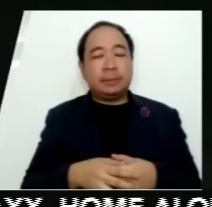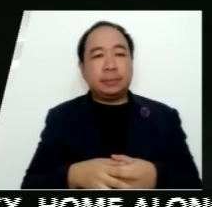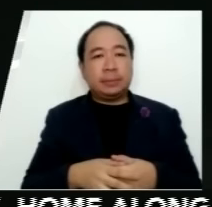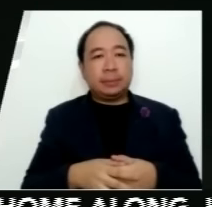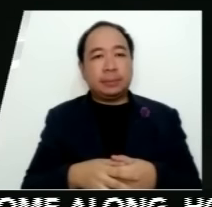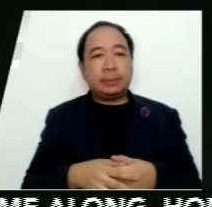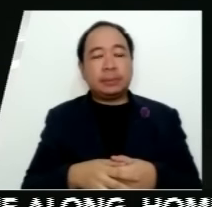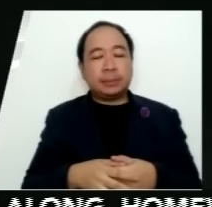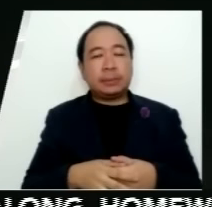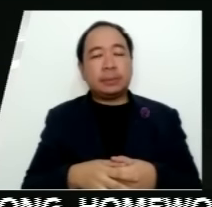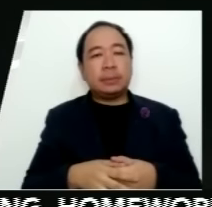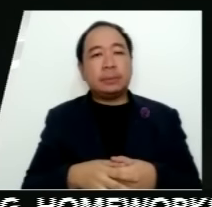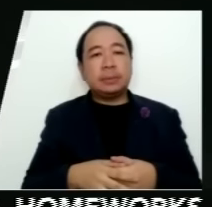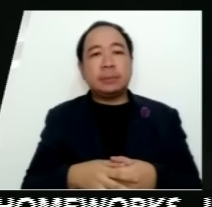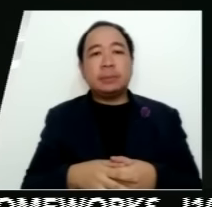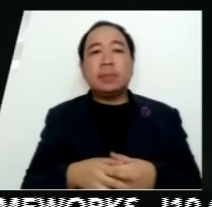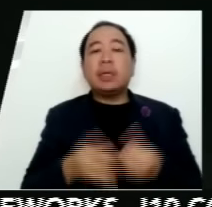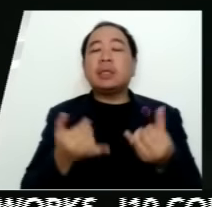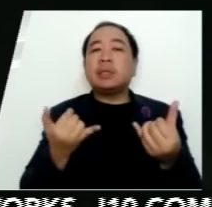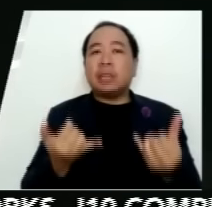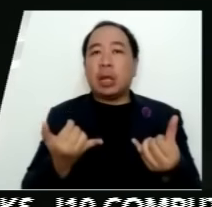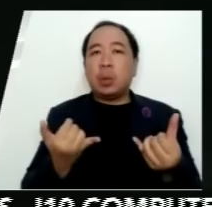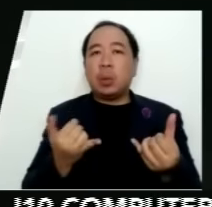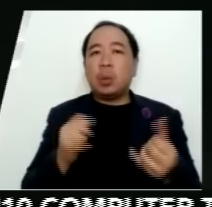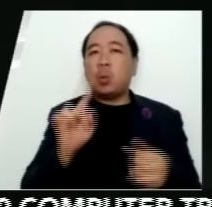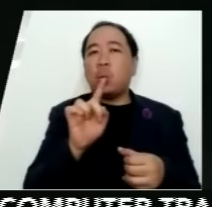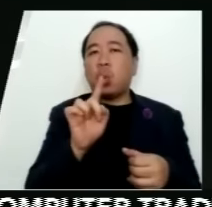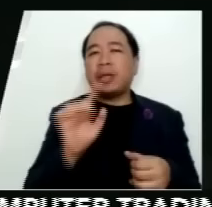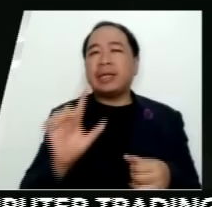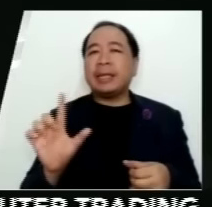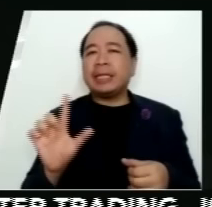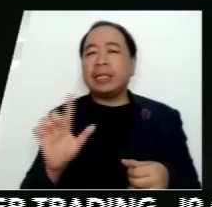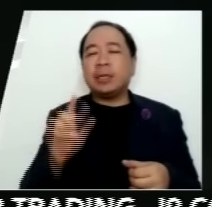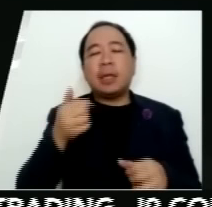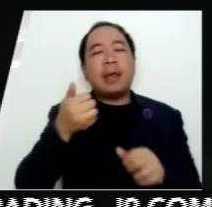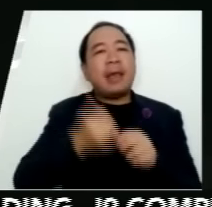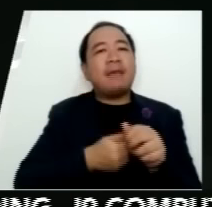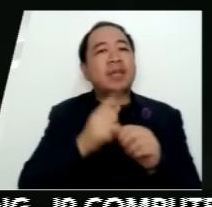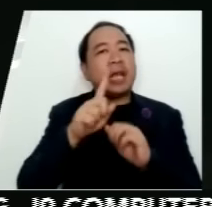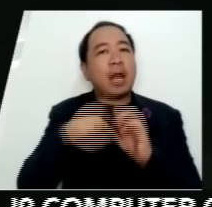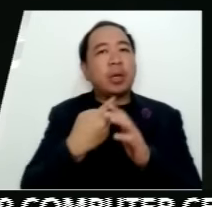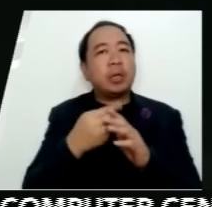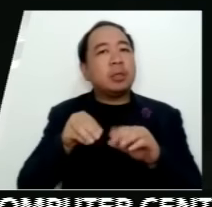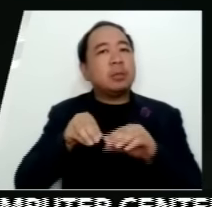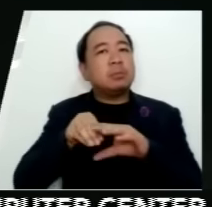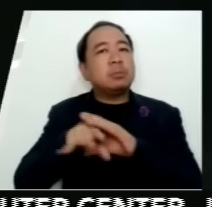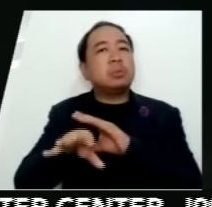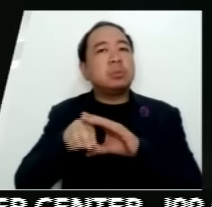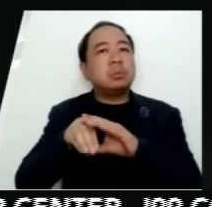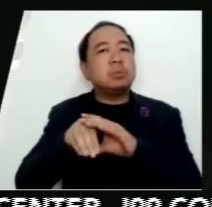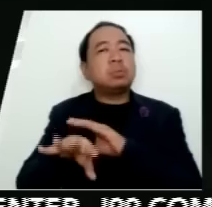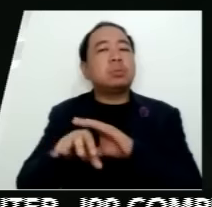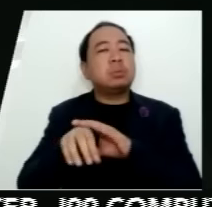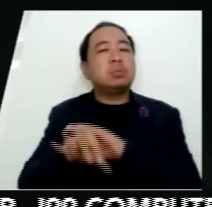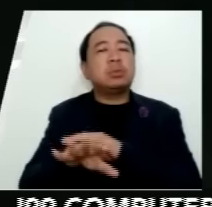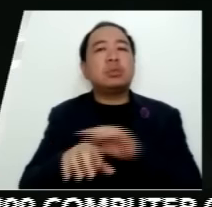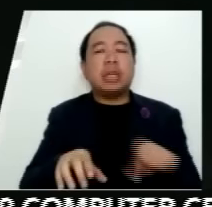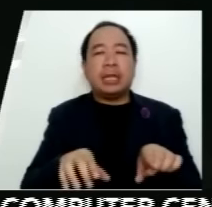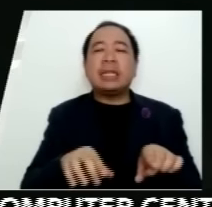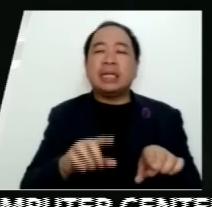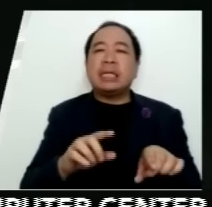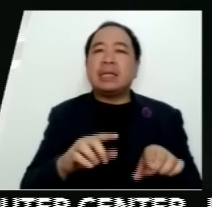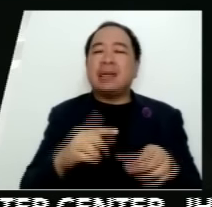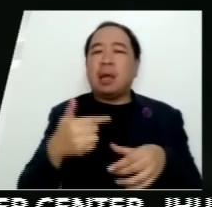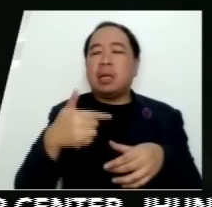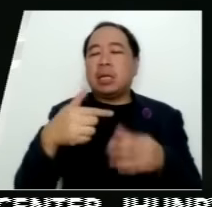Sa ngayon ay nasa 1 liter per hour pa rin ang tumatagas na langis mula sa MTKR Terra Nova. Pero kapag natapos na